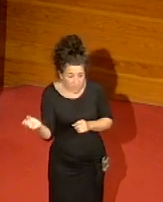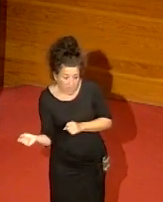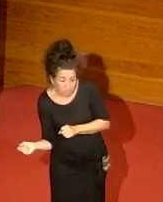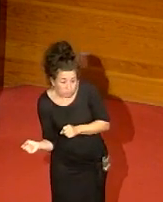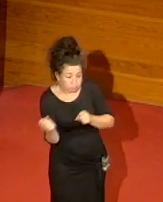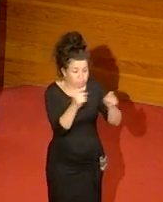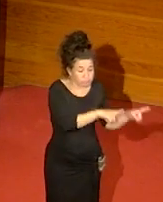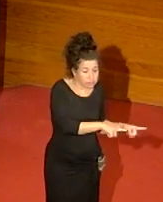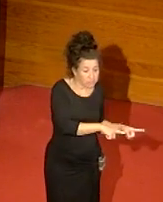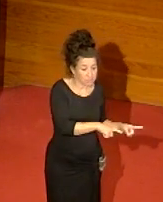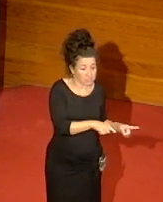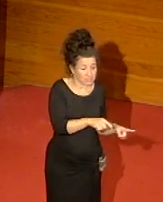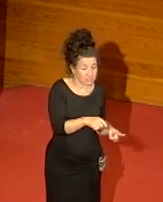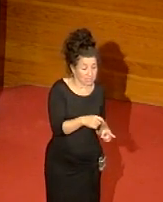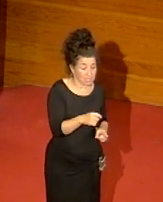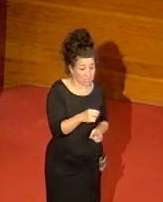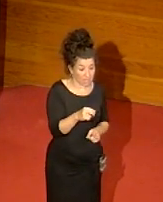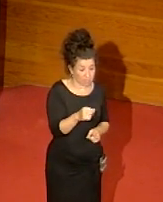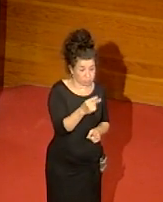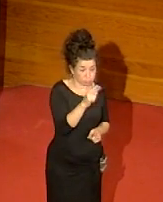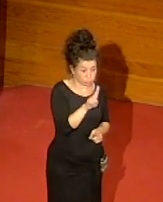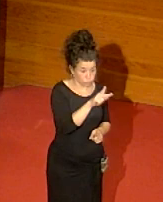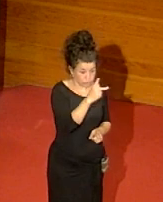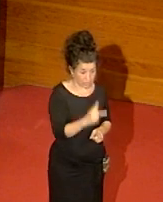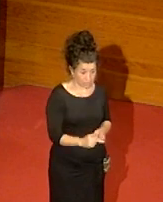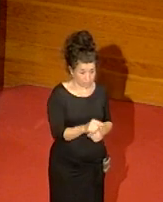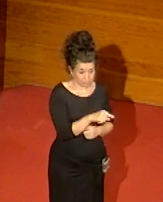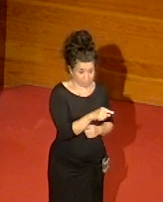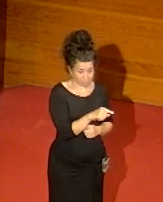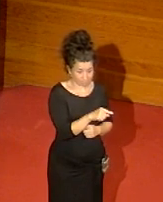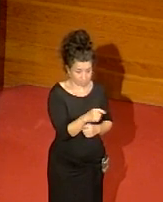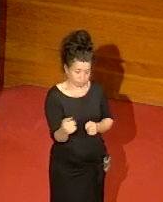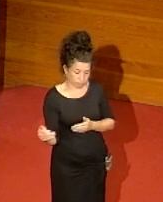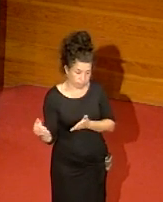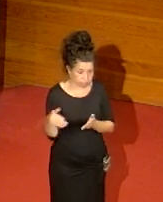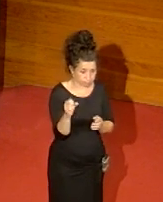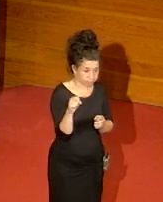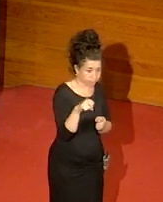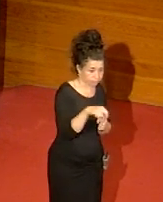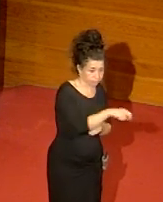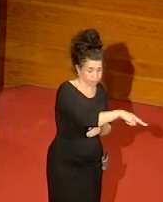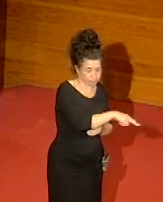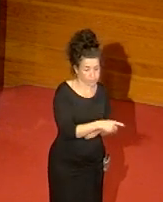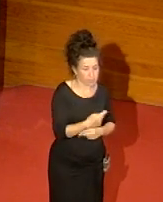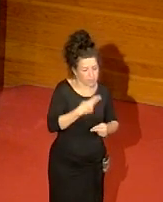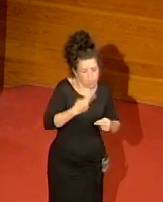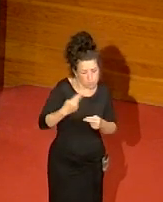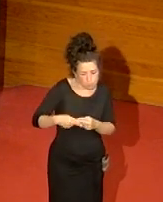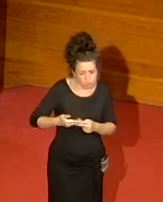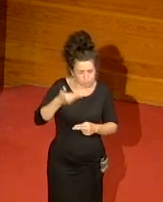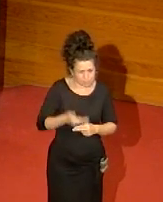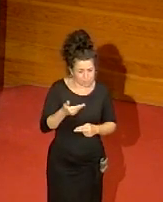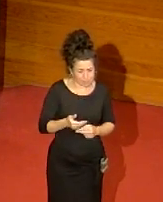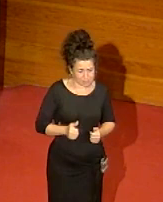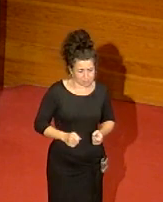Batura zeharkatzen ari direnak, ez? Mantxako kanala. Eta mugek geroz eta garrantzia handiagoa dute